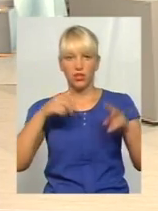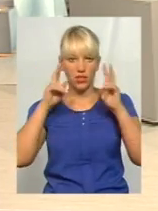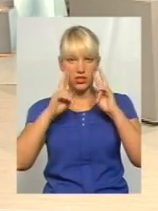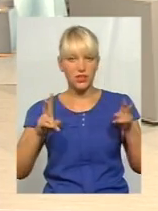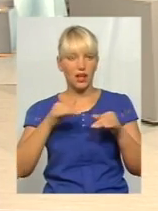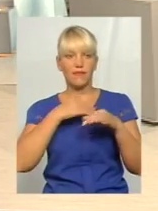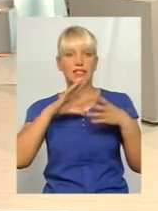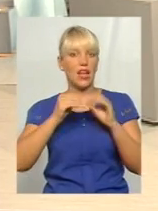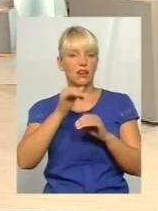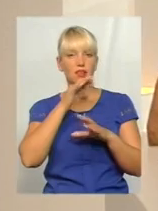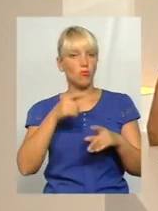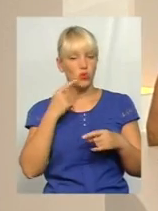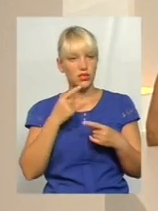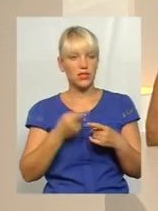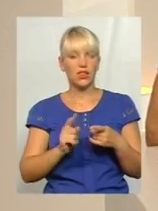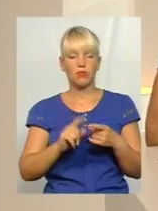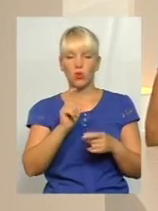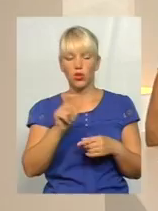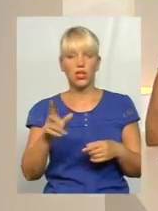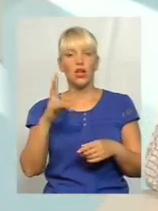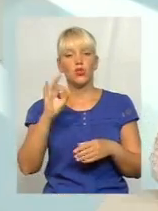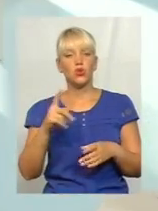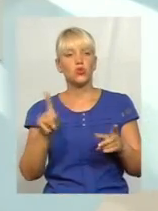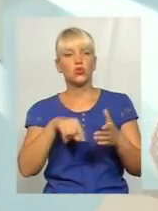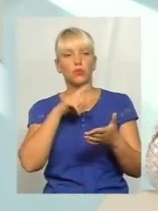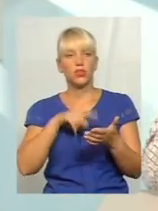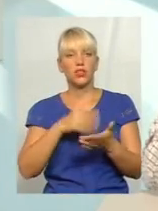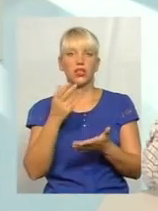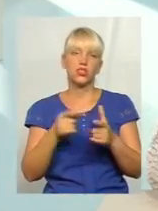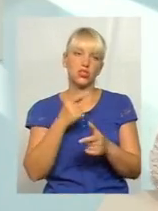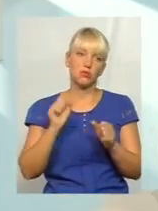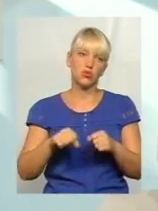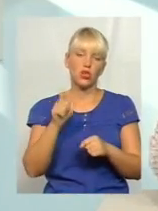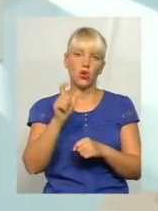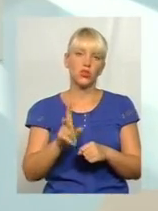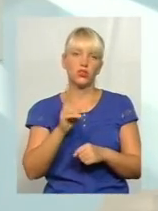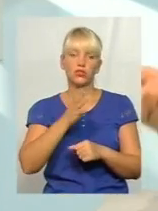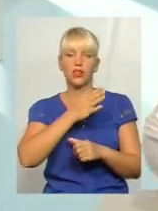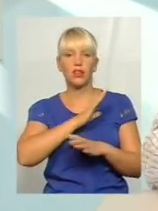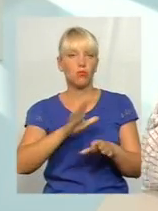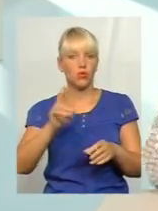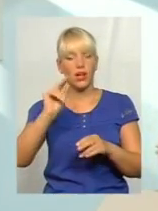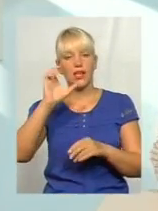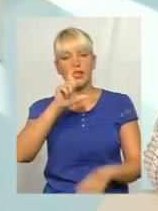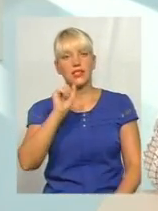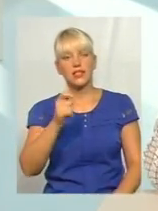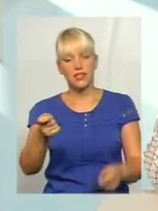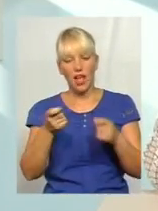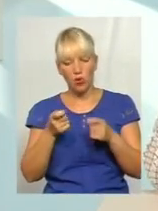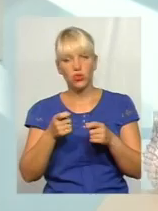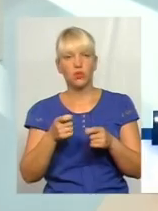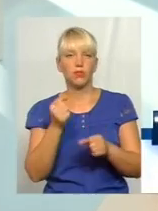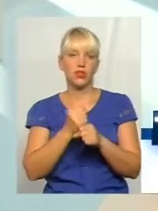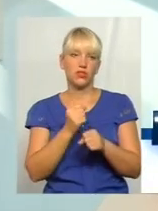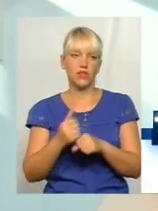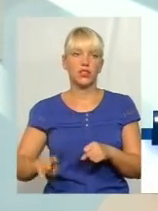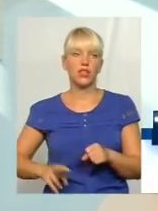дати я але по питанню скажемо чи може людина там яка не була там за очем працювати директором так Ну